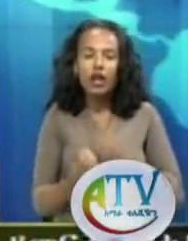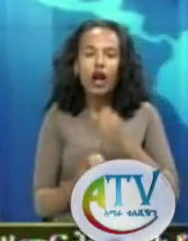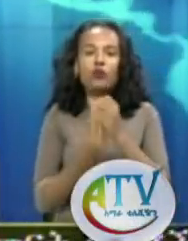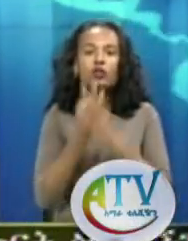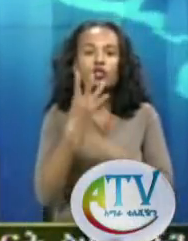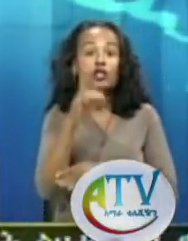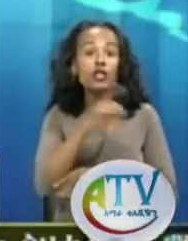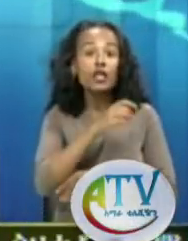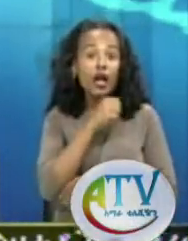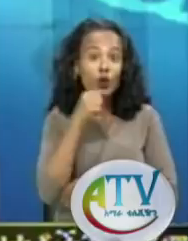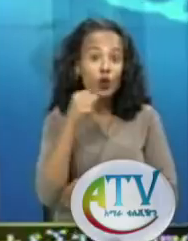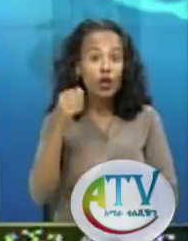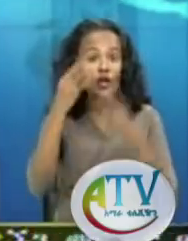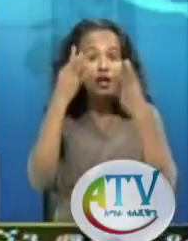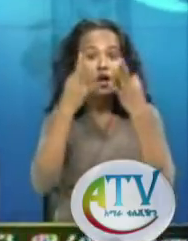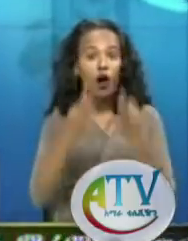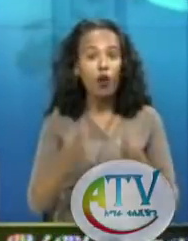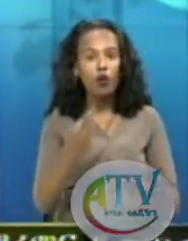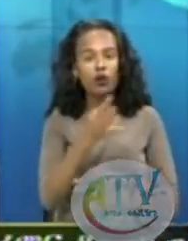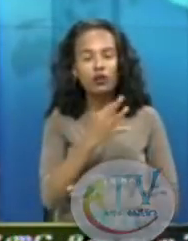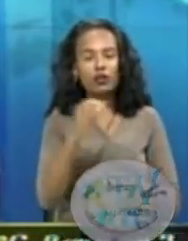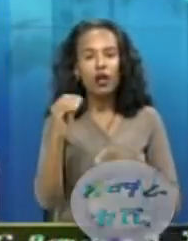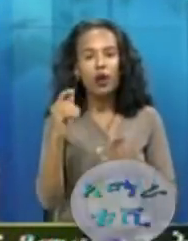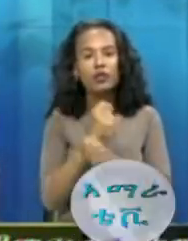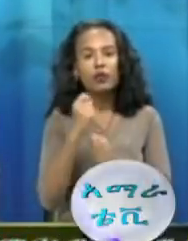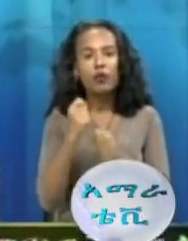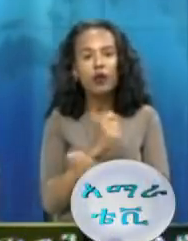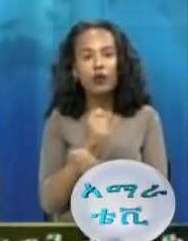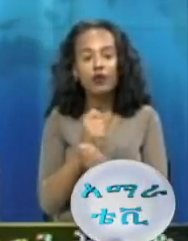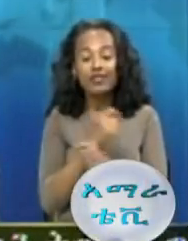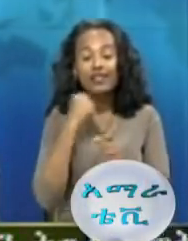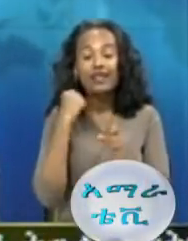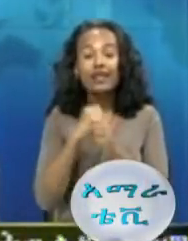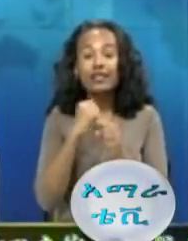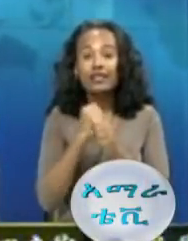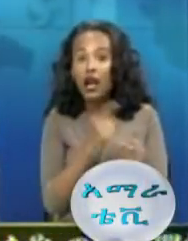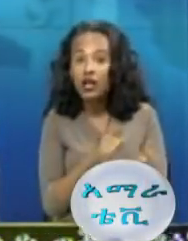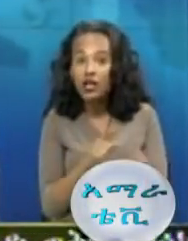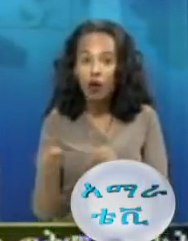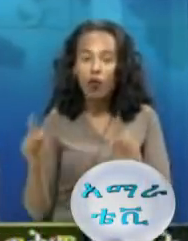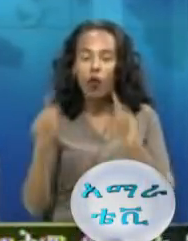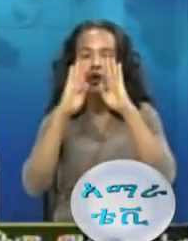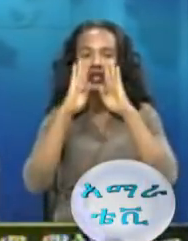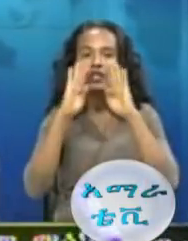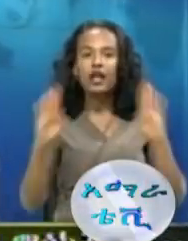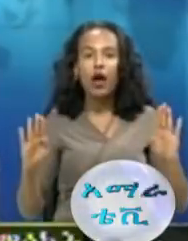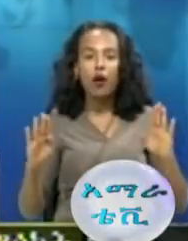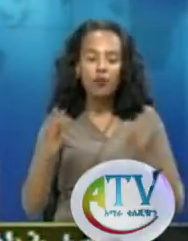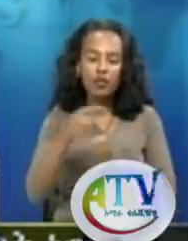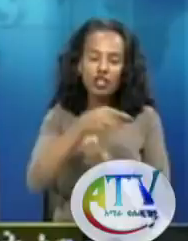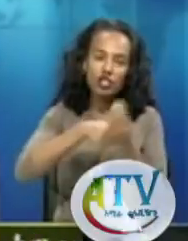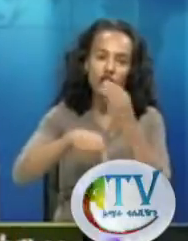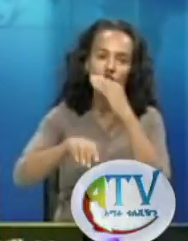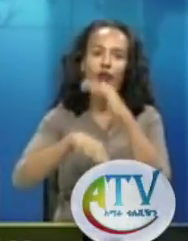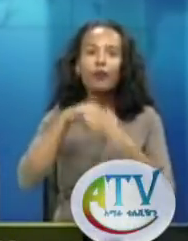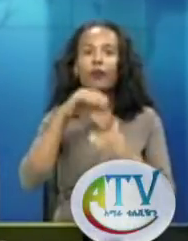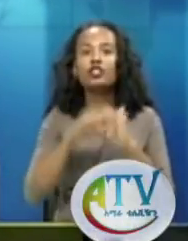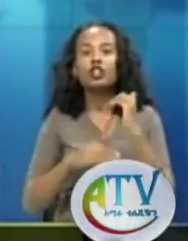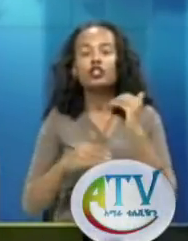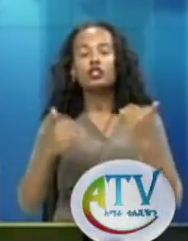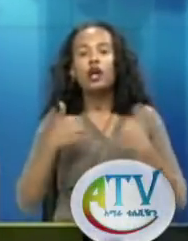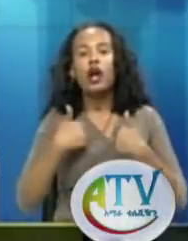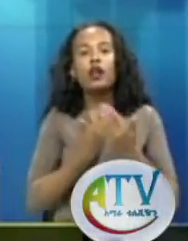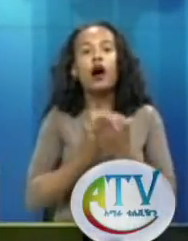እንዳንሆን ከቆረጥንና በተግባራዊነቱ ከተጋን ደግሞ ሰላም በደጃችን በእጃችን ያለ ሀብት